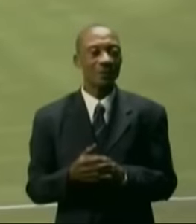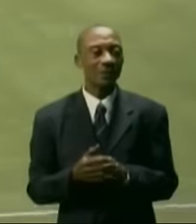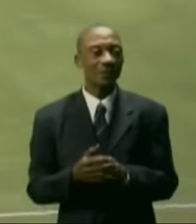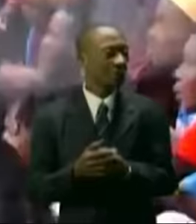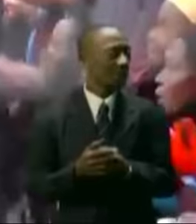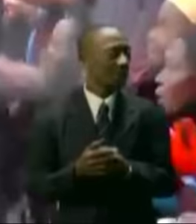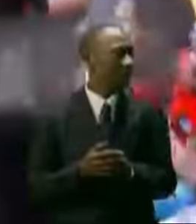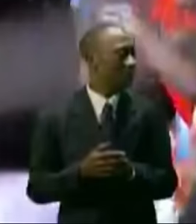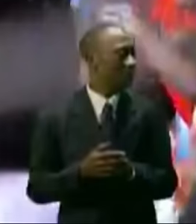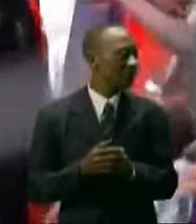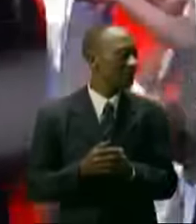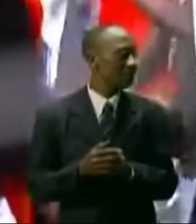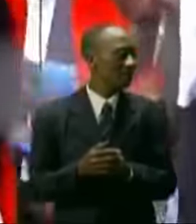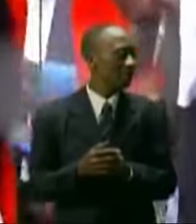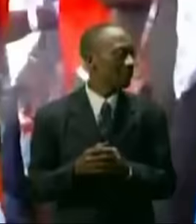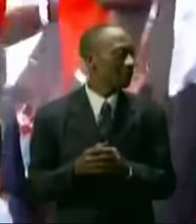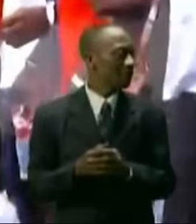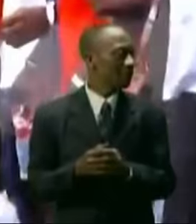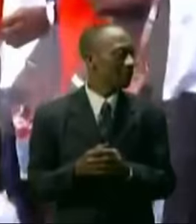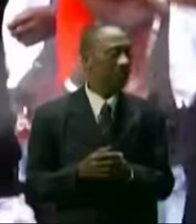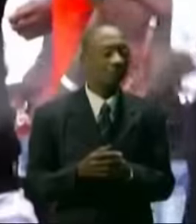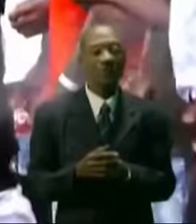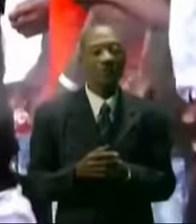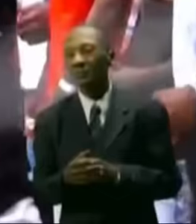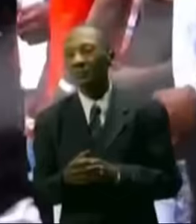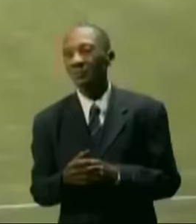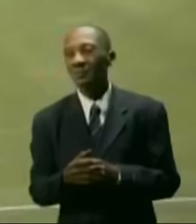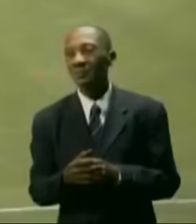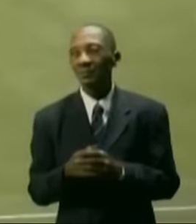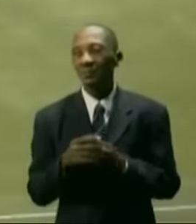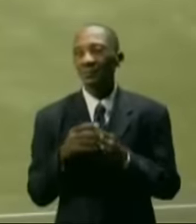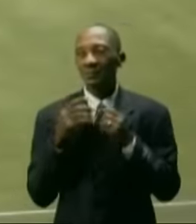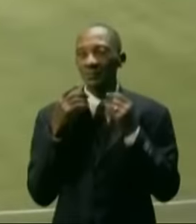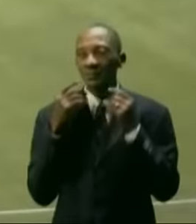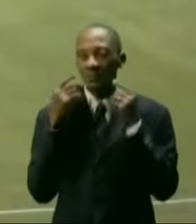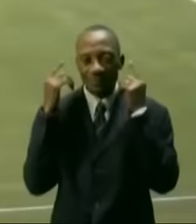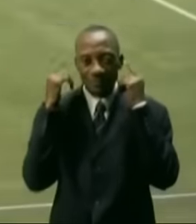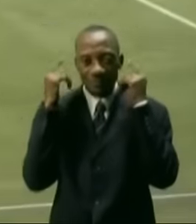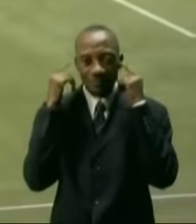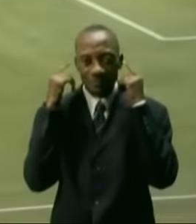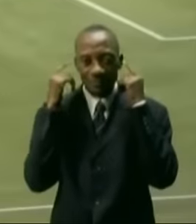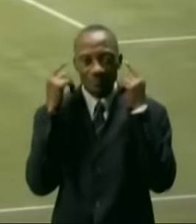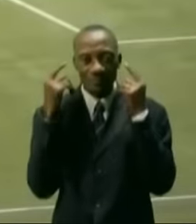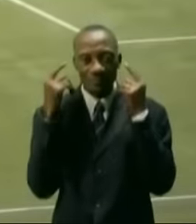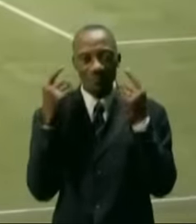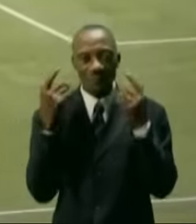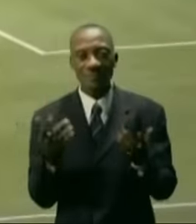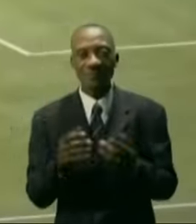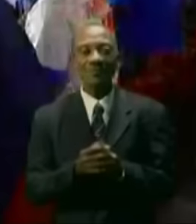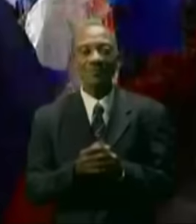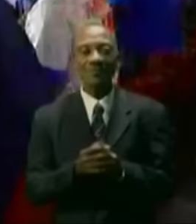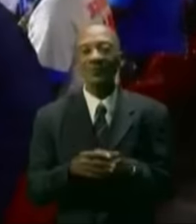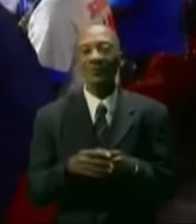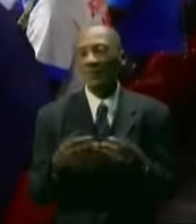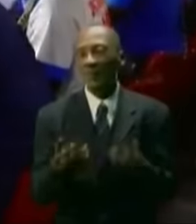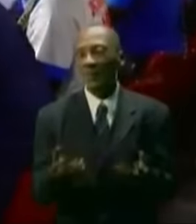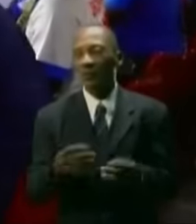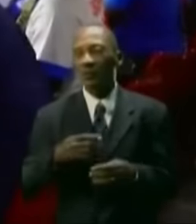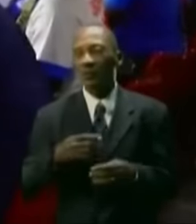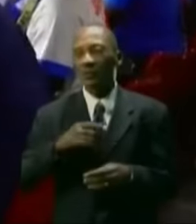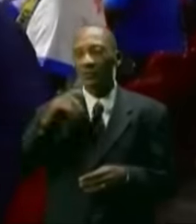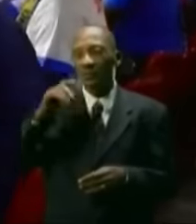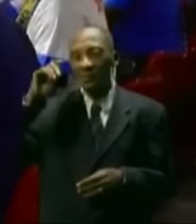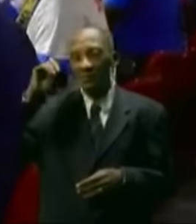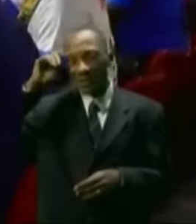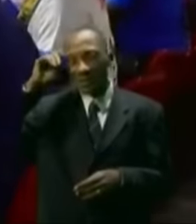9 juin 2024 au stade de Martyr, les éperviers du Togo en match aller de la 4e journée des éliminatoires du Mondial